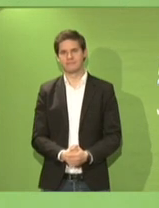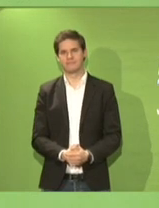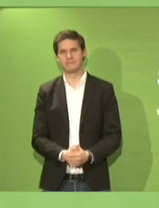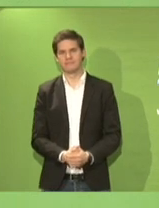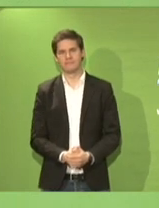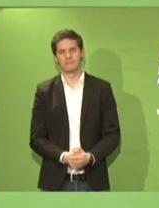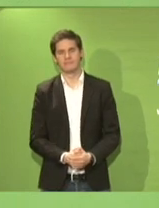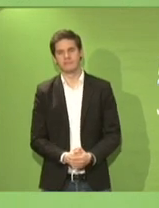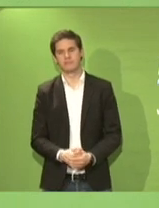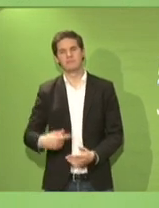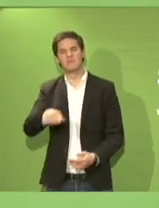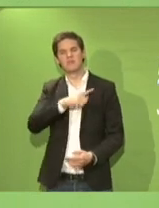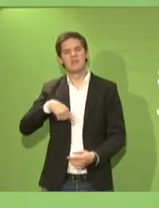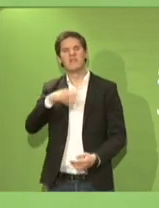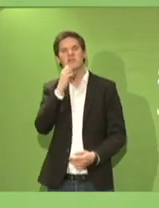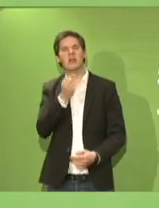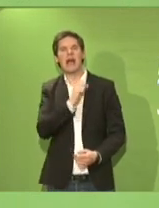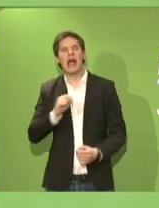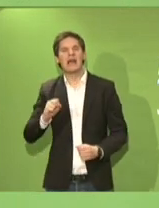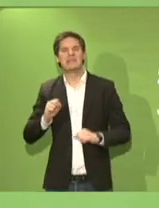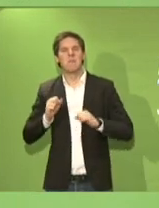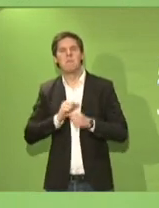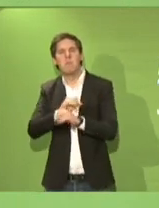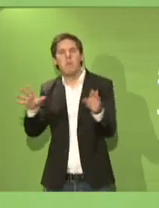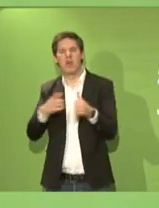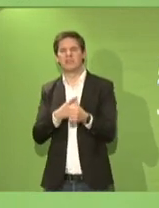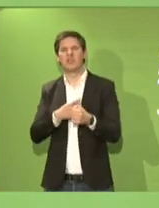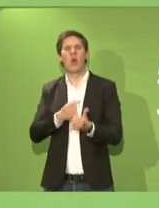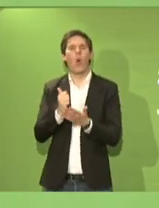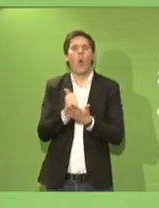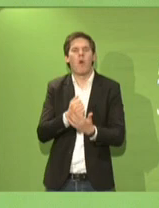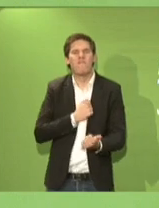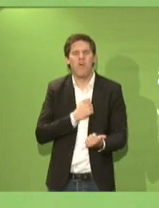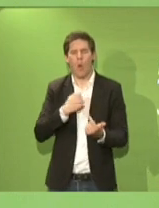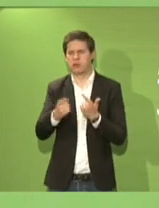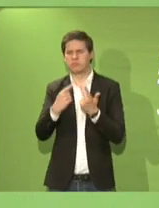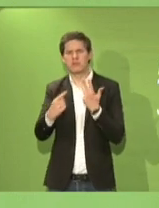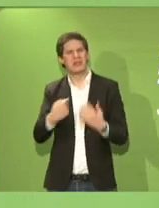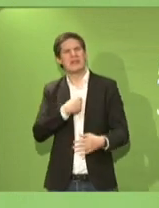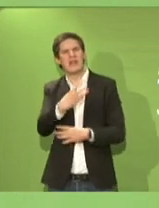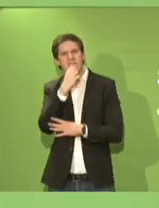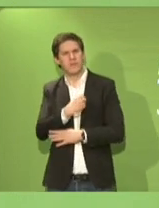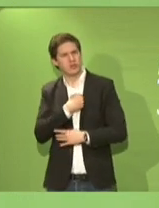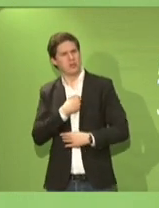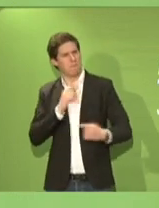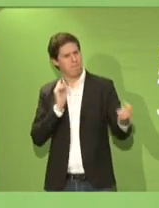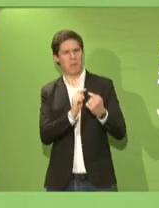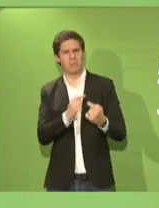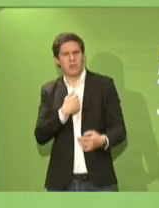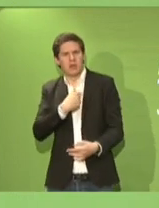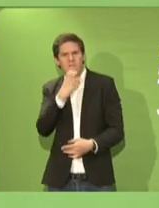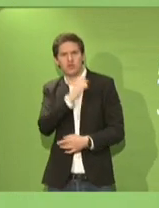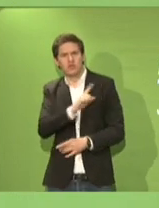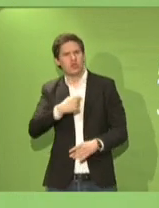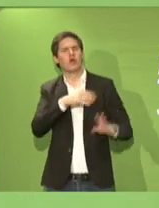Wir wollen Rechtspopulisten, Homophobe, Rassisten stellen und wir dürfen sie nicht noch tolerieren. Für uns ist es wichtig, dass wir